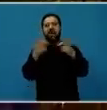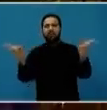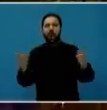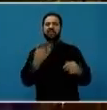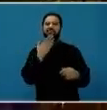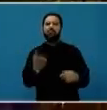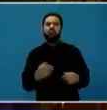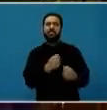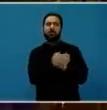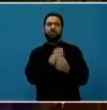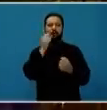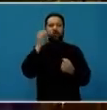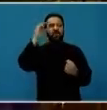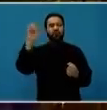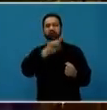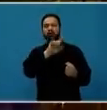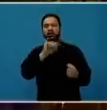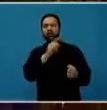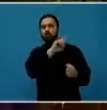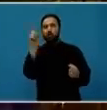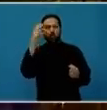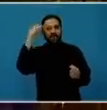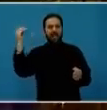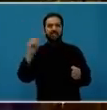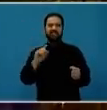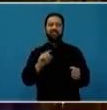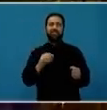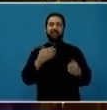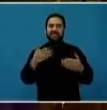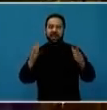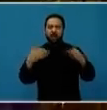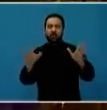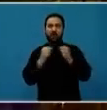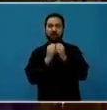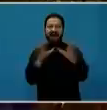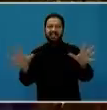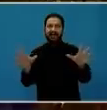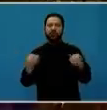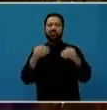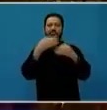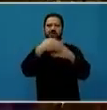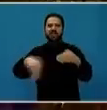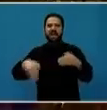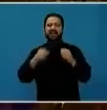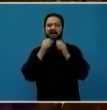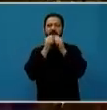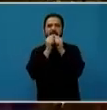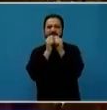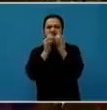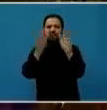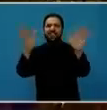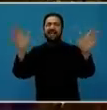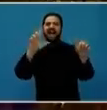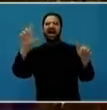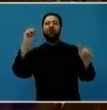vă mulțumesc, dragi telespectatori, și nu uitați să înlăturăm blestemul și să punem înainte binecuvântarea. Așa